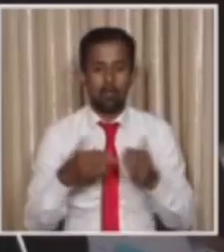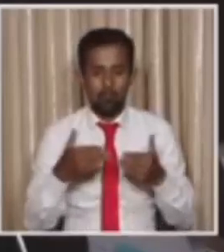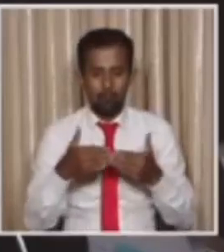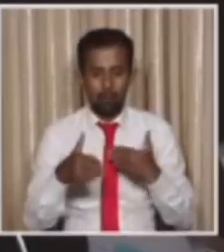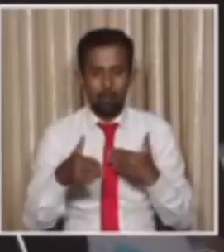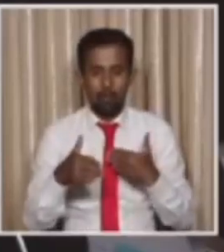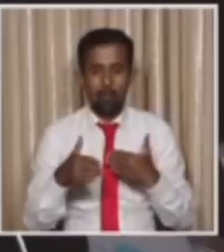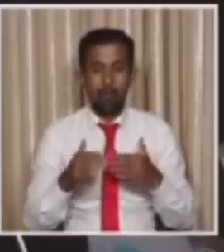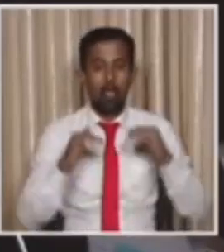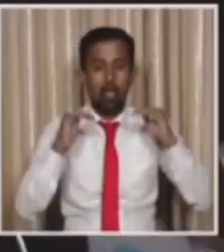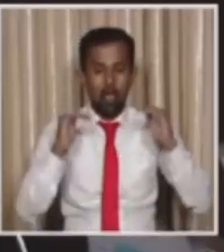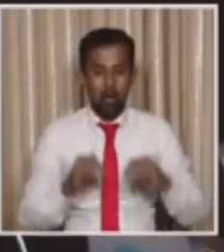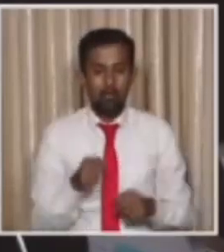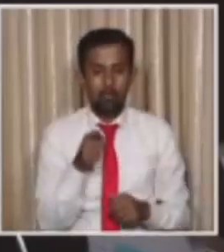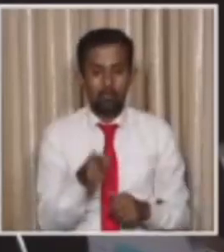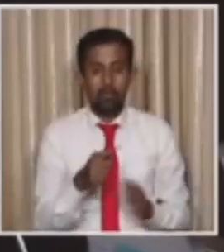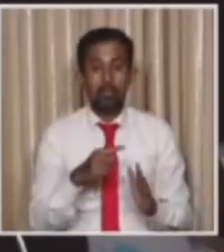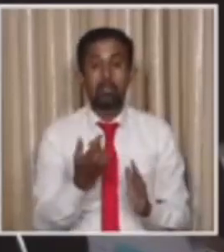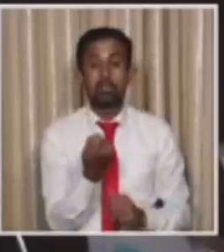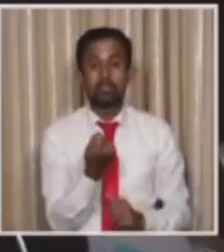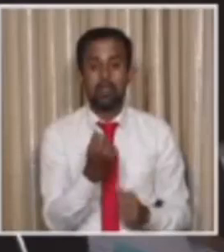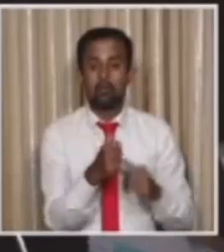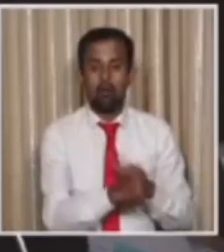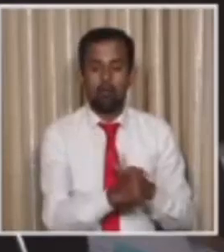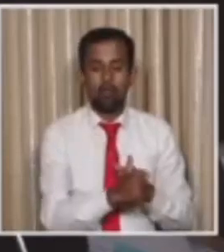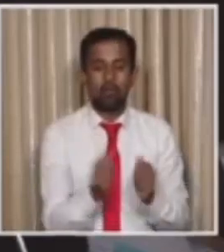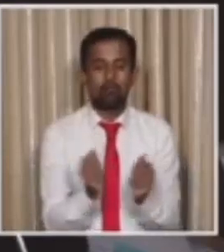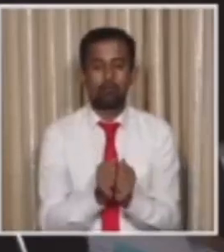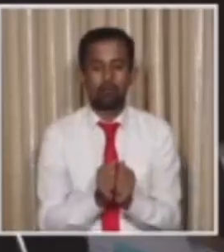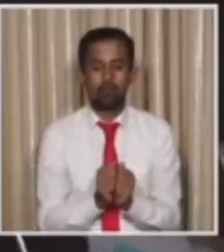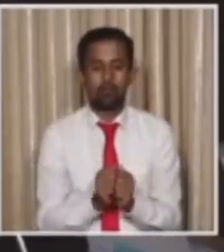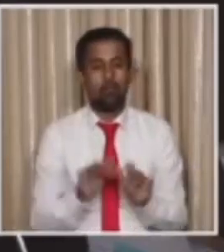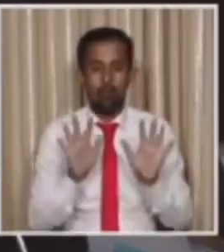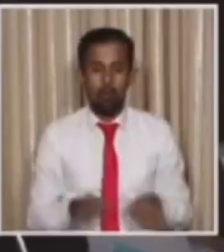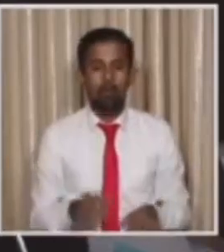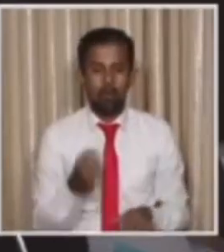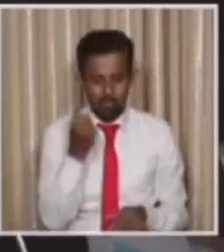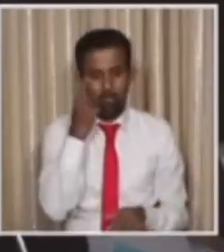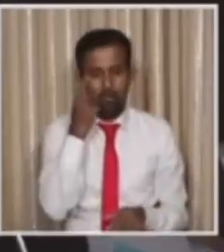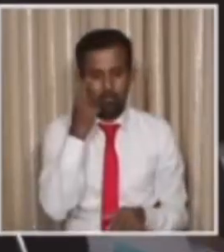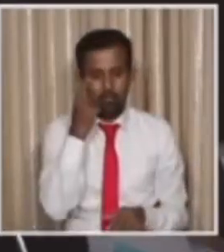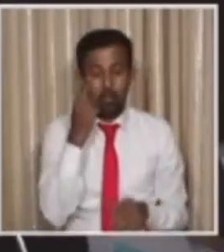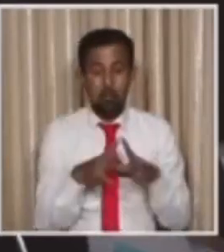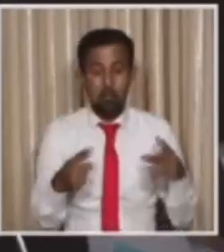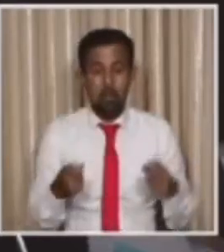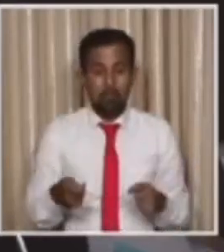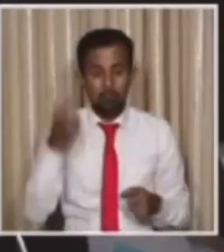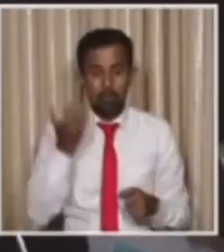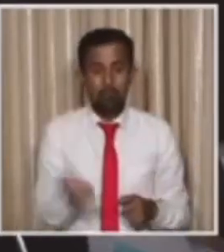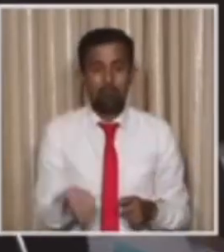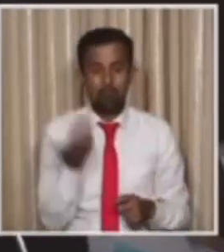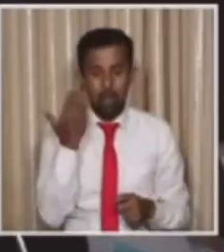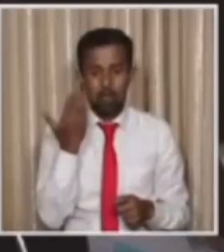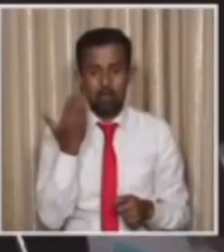සීමා කර ගැනීම සඳහා සල්ලි අච්චු ගැසීමේ ක්‍රියාවලිය. ඒකේ ප්‍රතිඵලය අපි දන්නවා. ඒකෙන් තමයි මේ අධිඋද්ධමනය ඇති වුණේ.